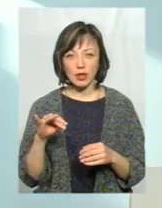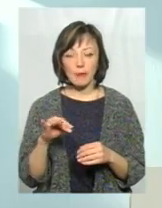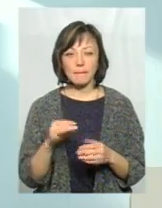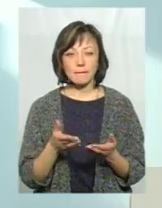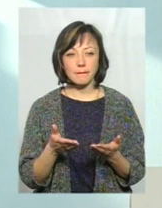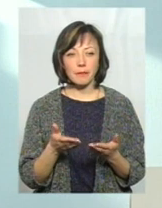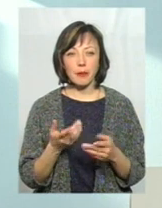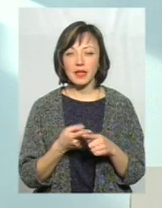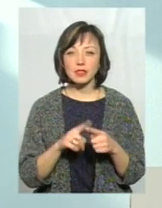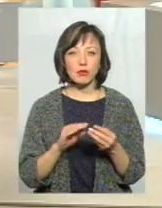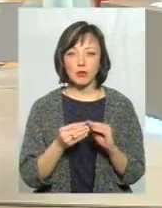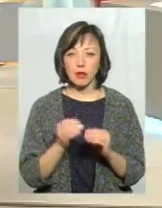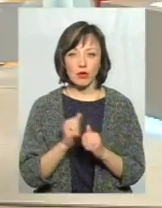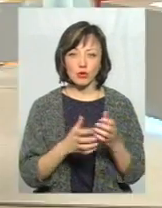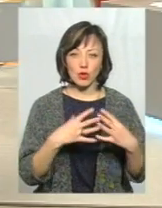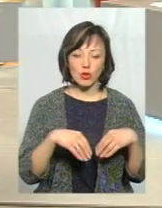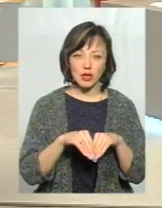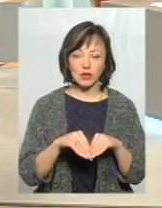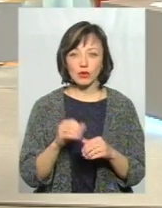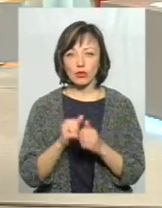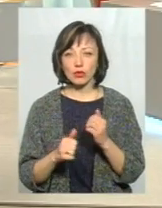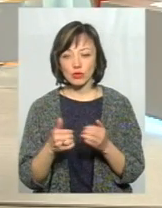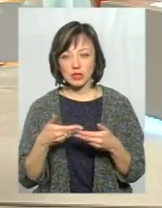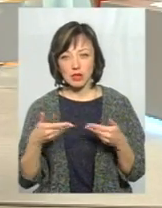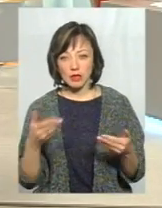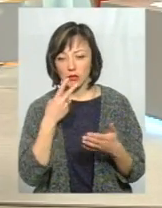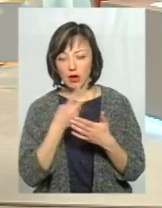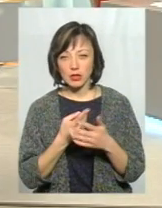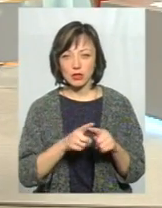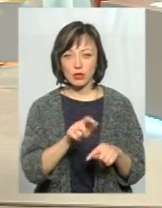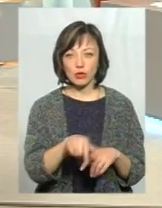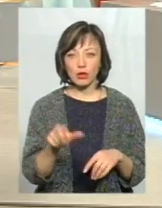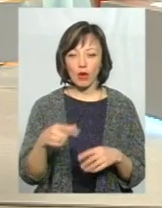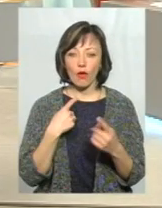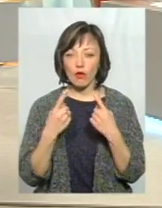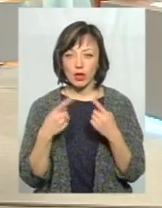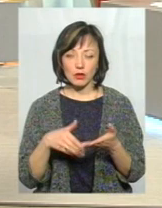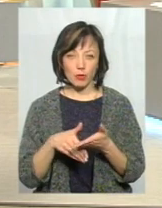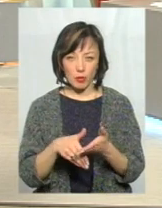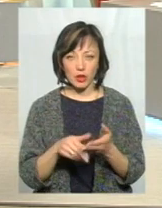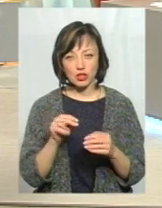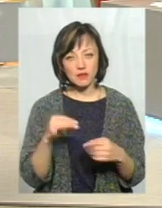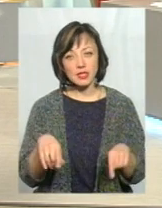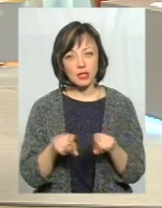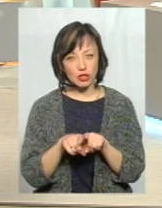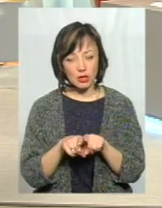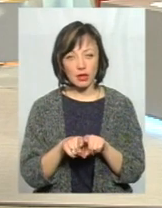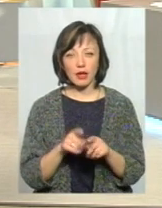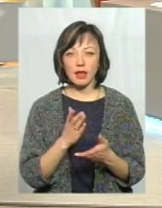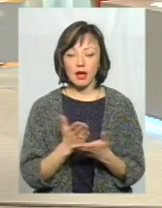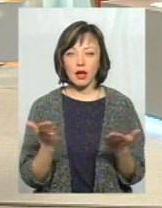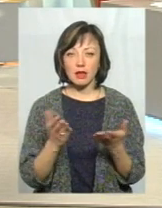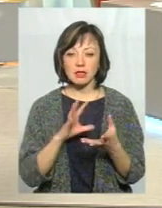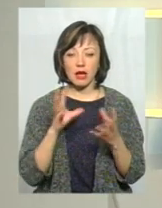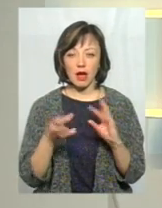працюємо. Чи це проблема кожної родини, там кожного з нас, так, бачити цих людей, говорити і допомагати? Чи все ж таки є